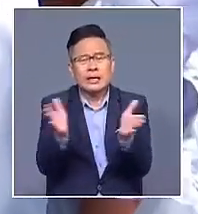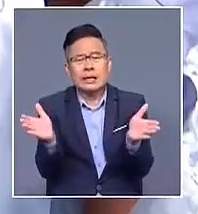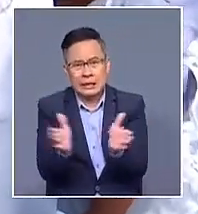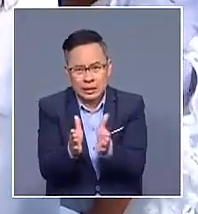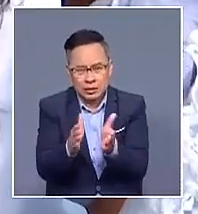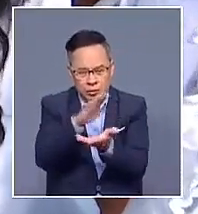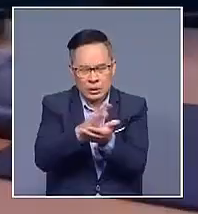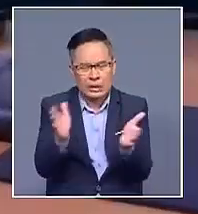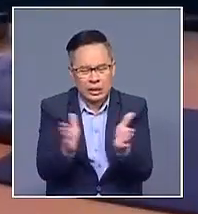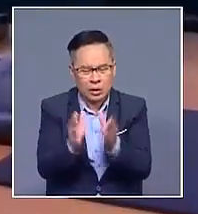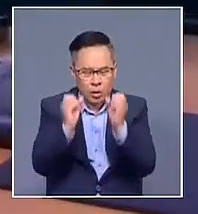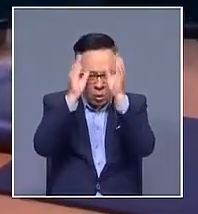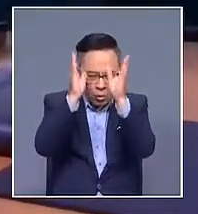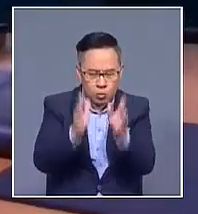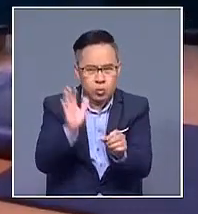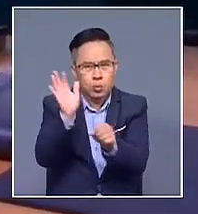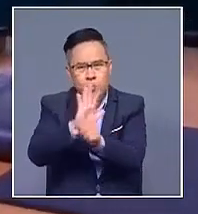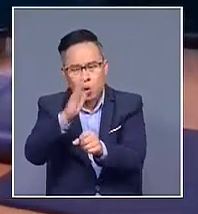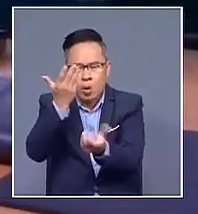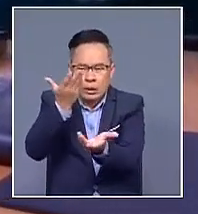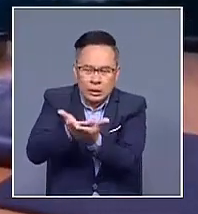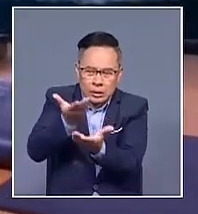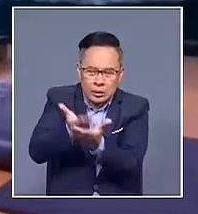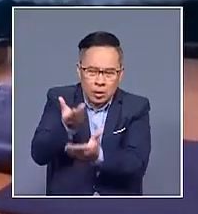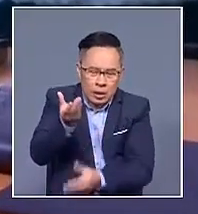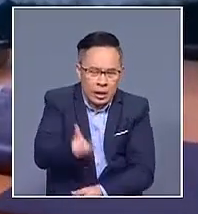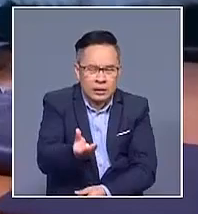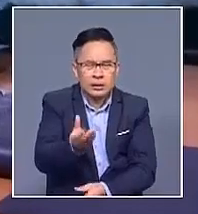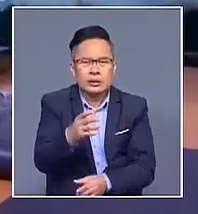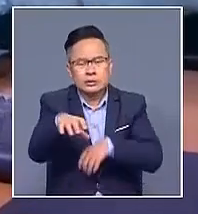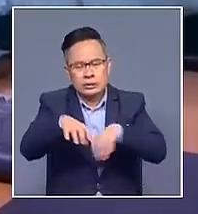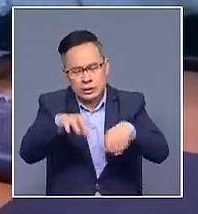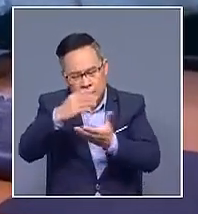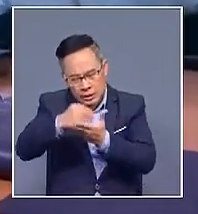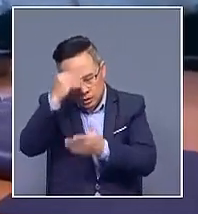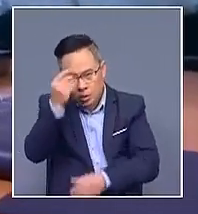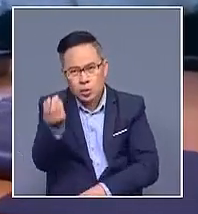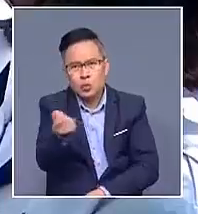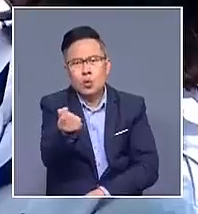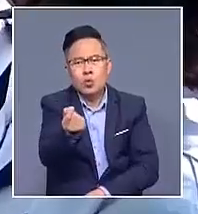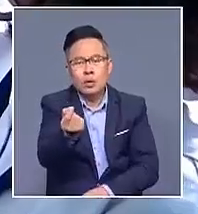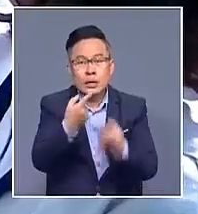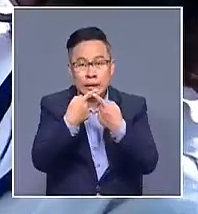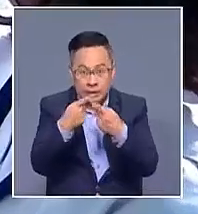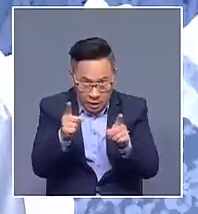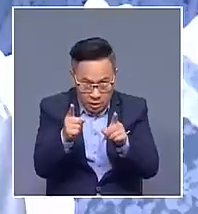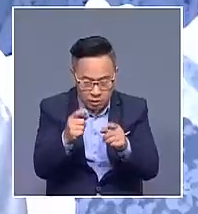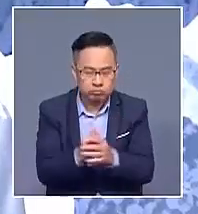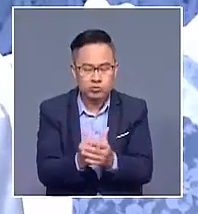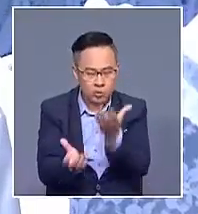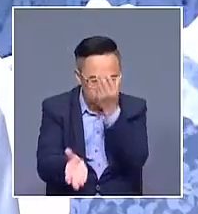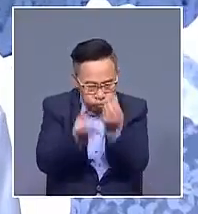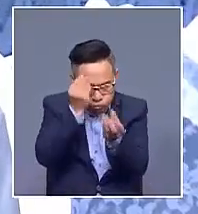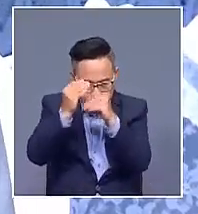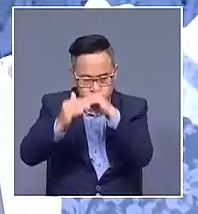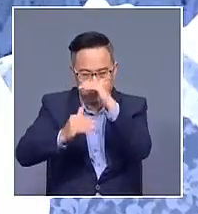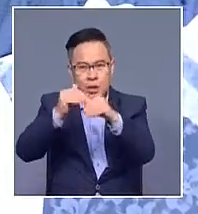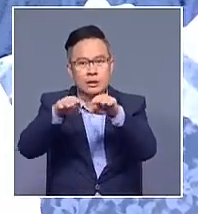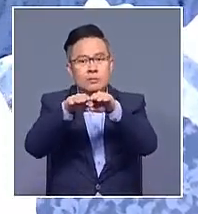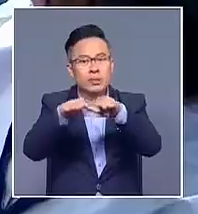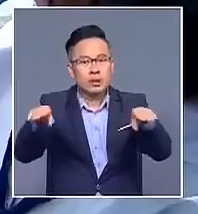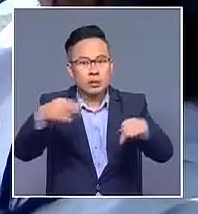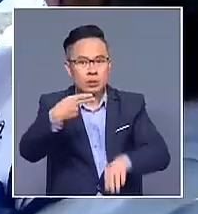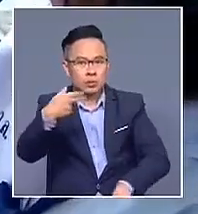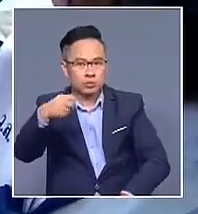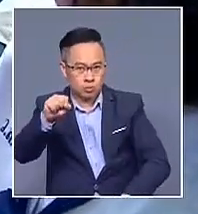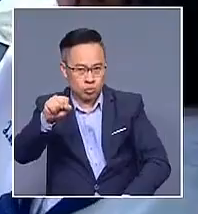ดทั้งครูทั้งอะไรต่างๆทั้งงบประมาณแต่เราสามารถที่ให้เด็กของเราเรียนรู้ได้แล้วก็เป็นไปตามมาตรฐานของหลัก